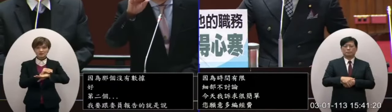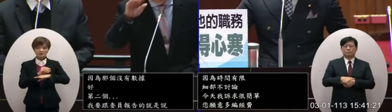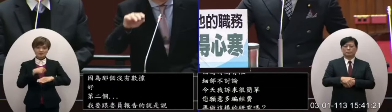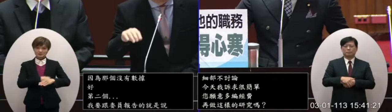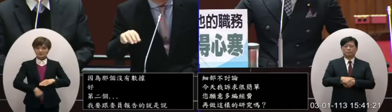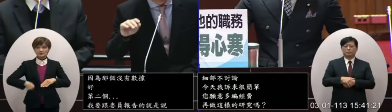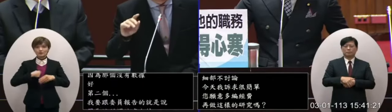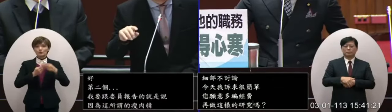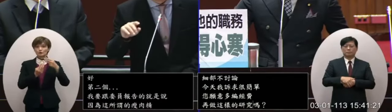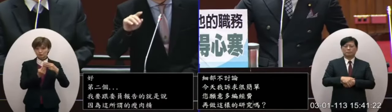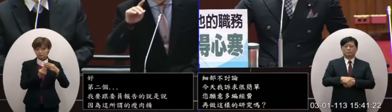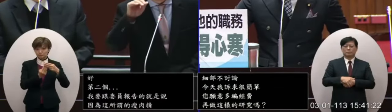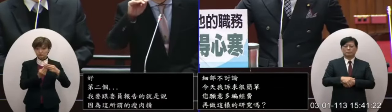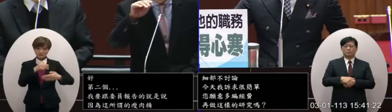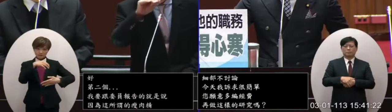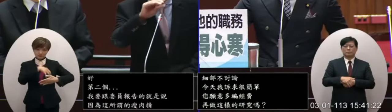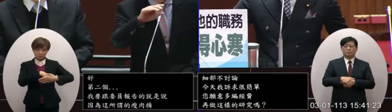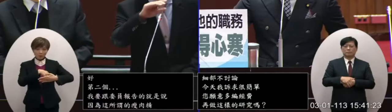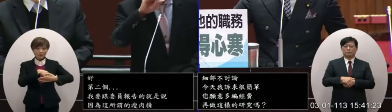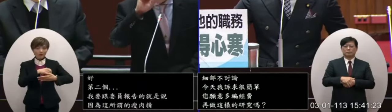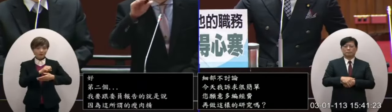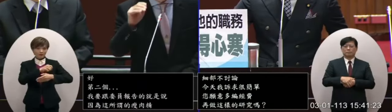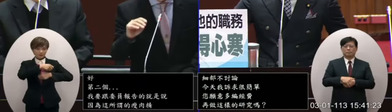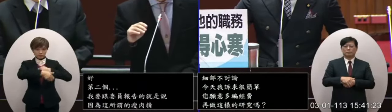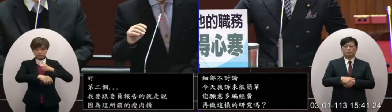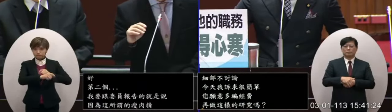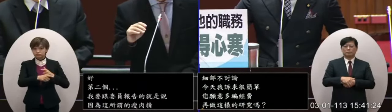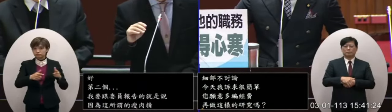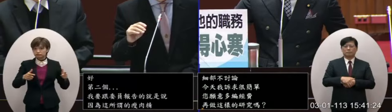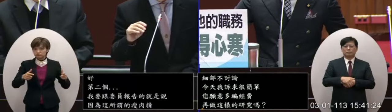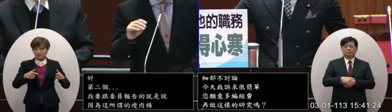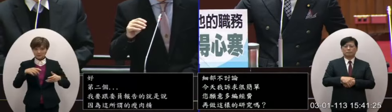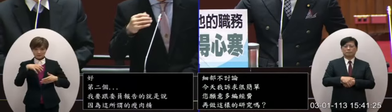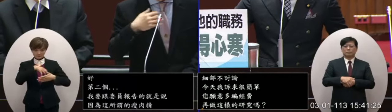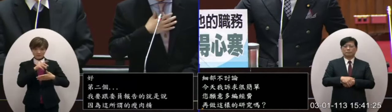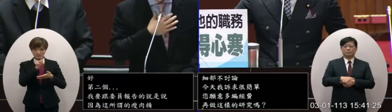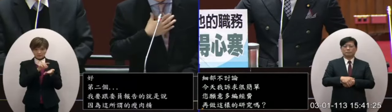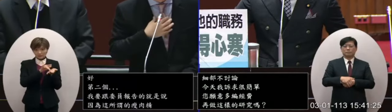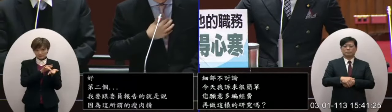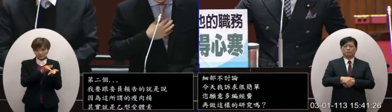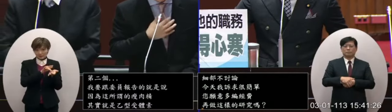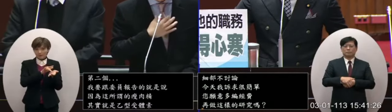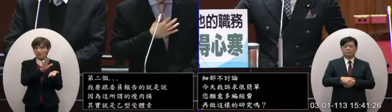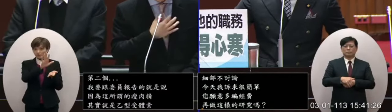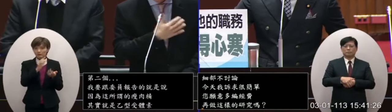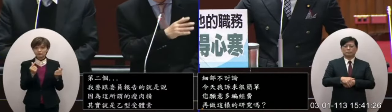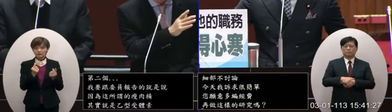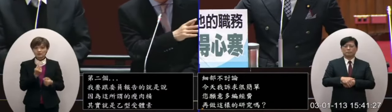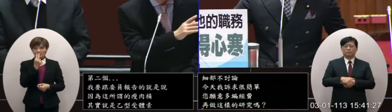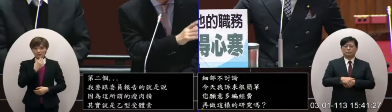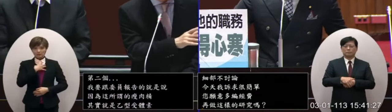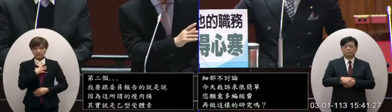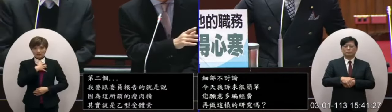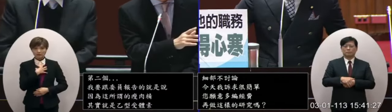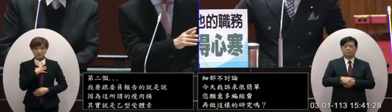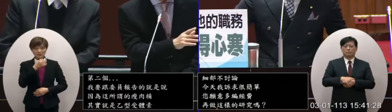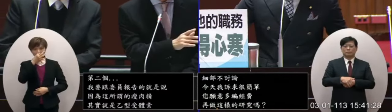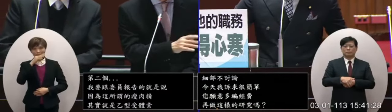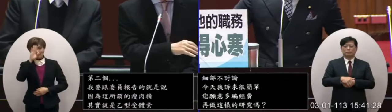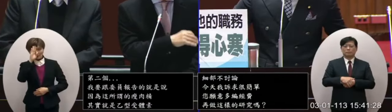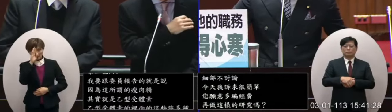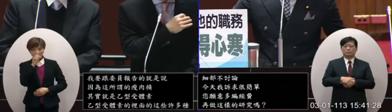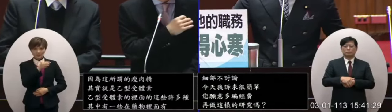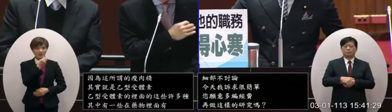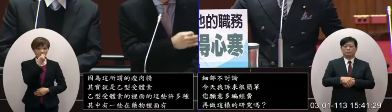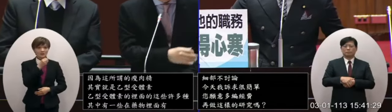面的这些许多种的话，其中有一些是在药物里面有。 对啊， 像我们在气喘啊、感冒的时候，也经常会用